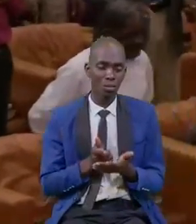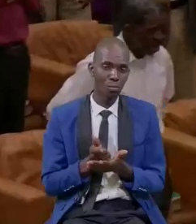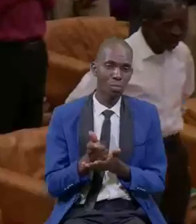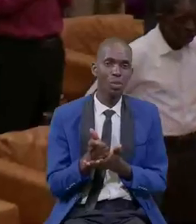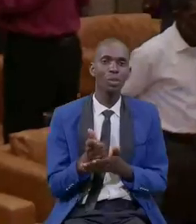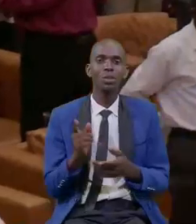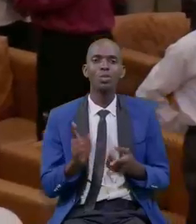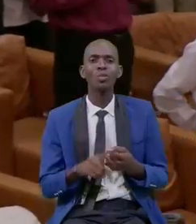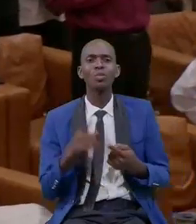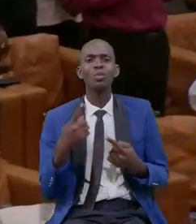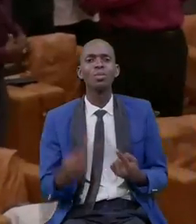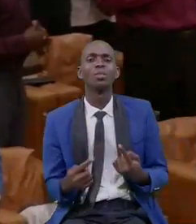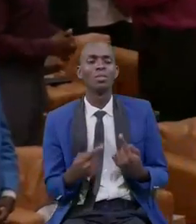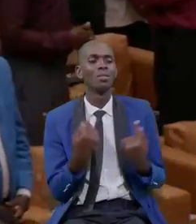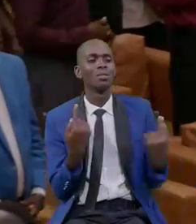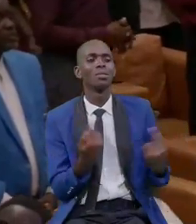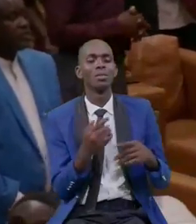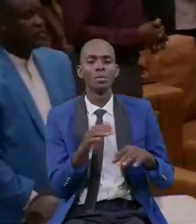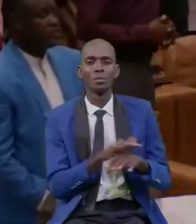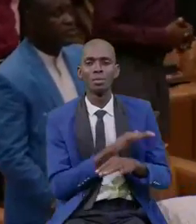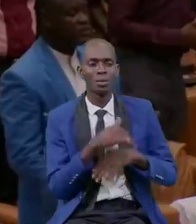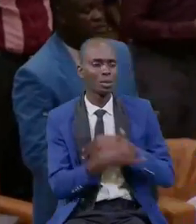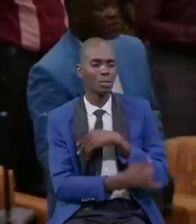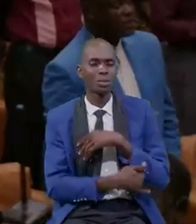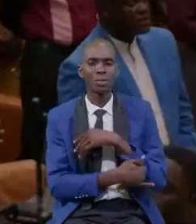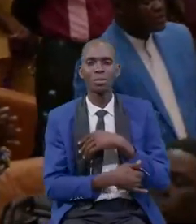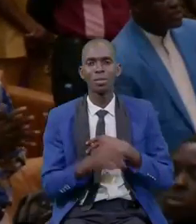sa loyauté à son pays.